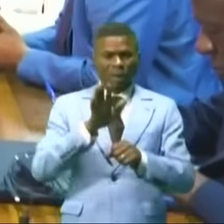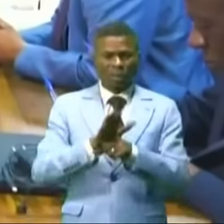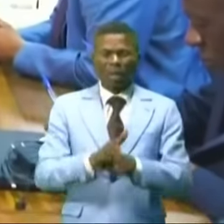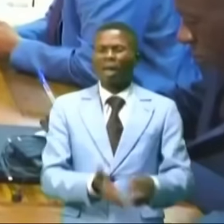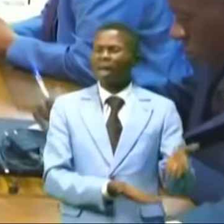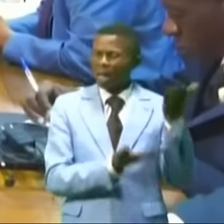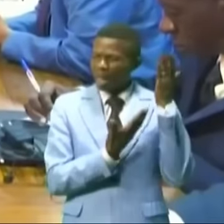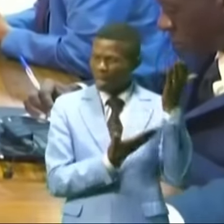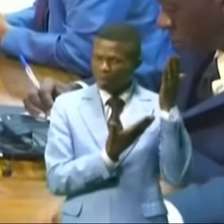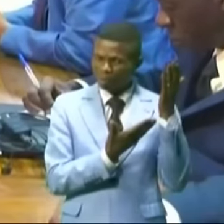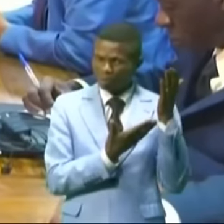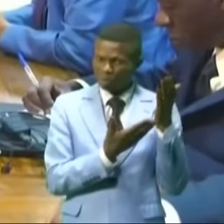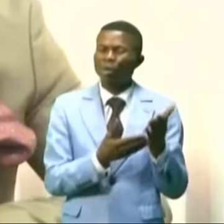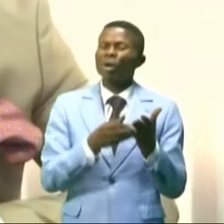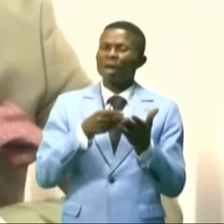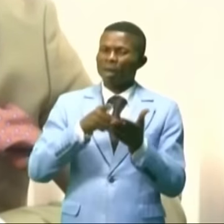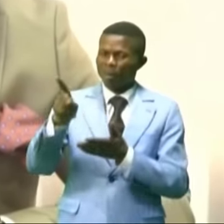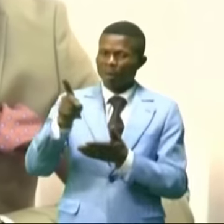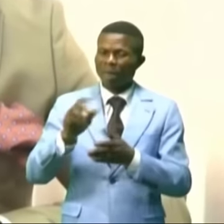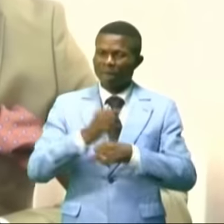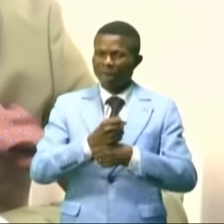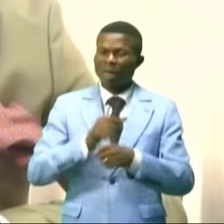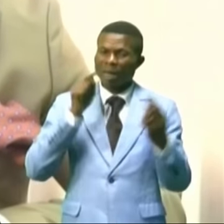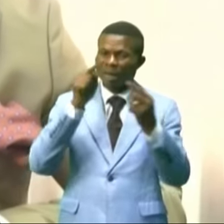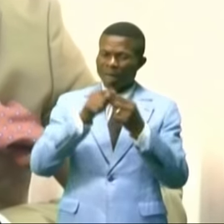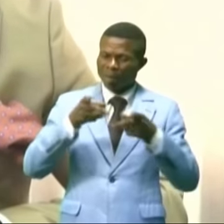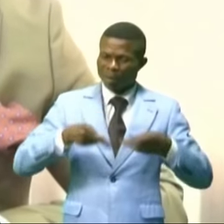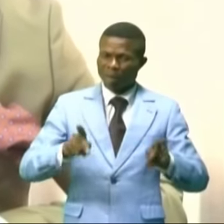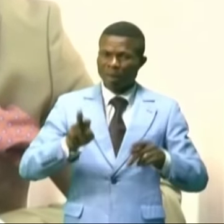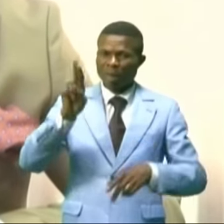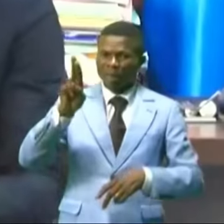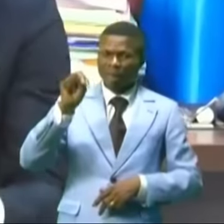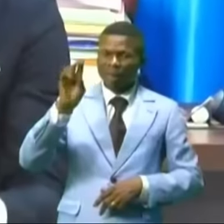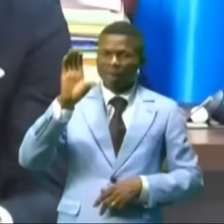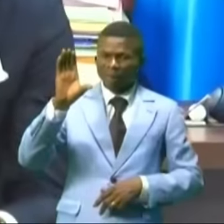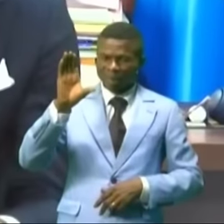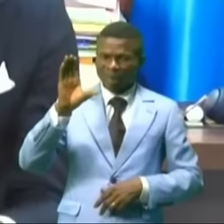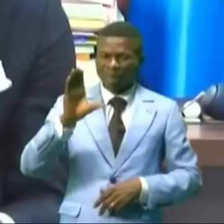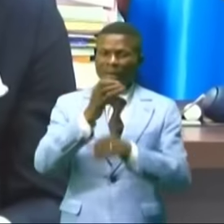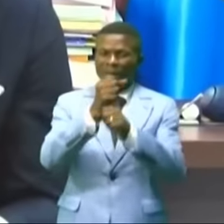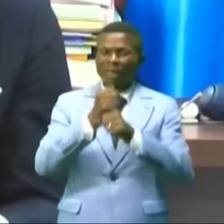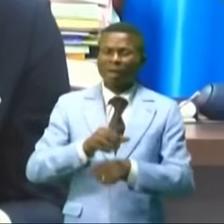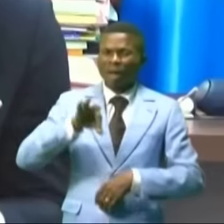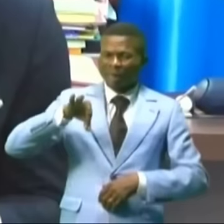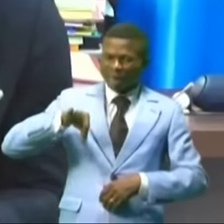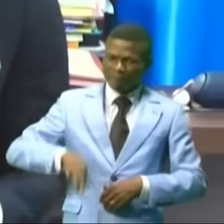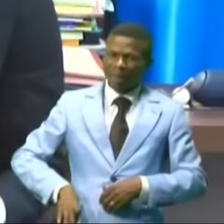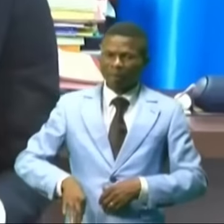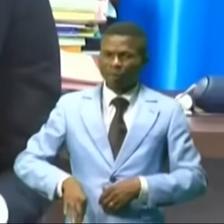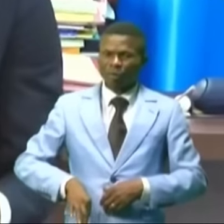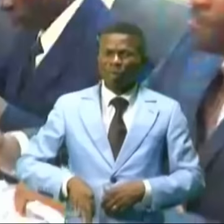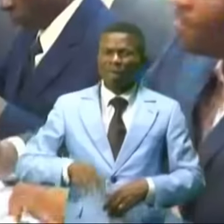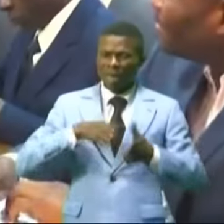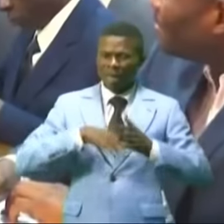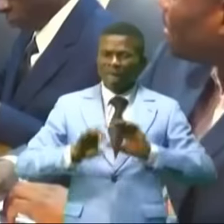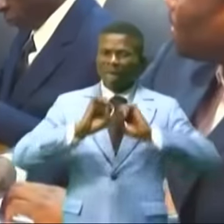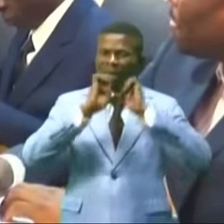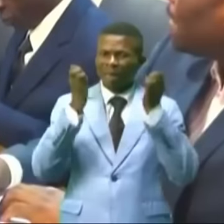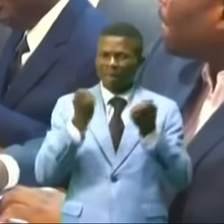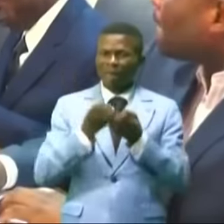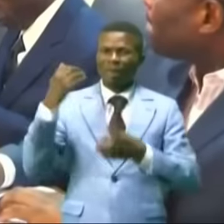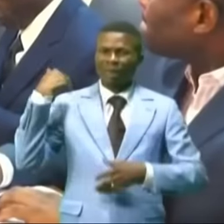nécessité de cette redevance créée dans le but de permettre à la télévision nationale née de la réforme des entreprises